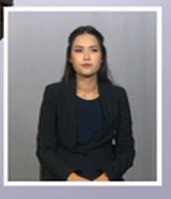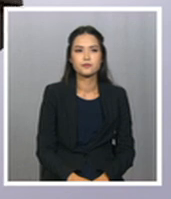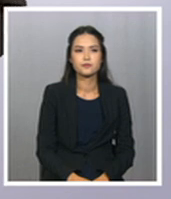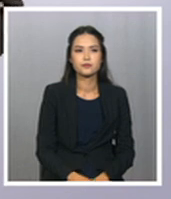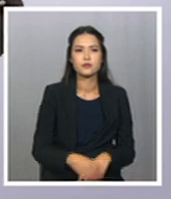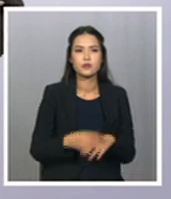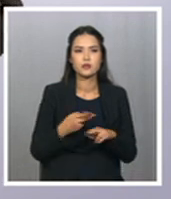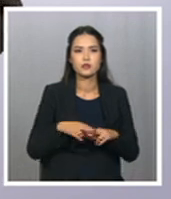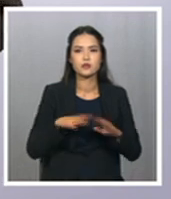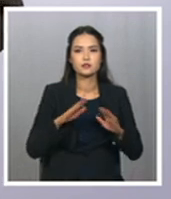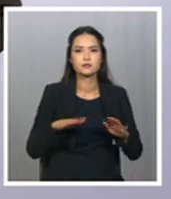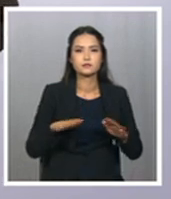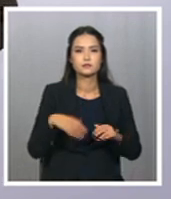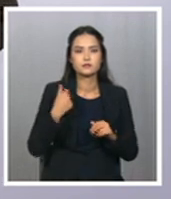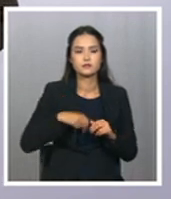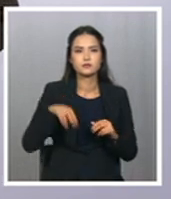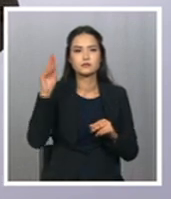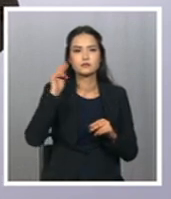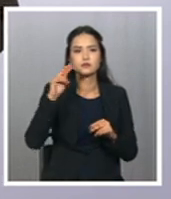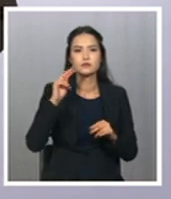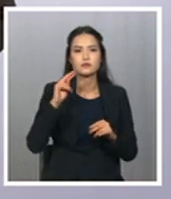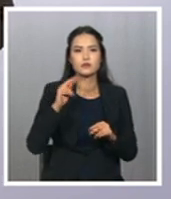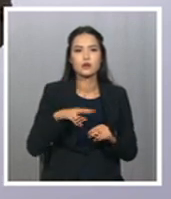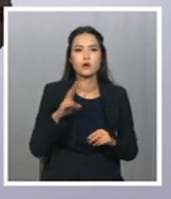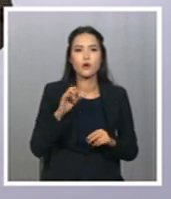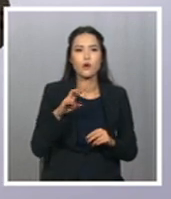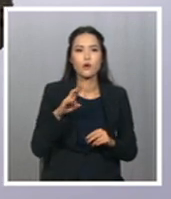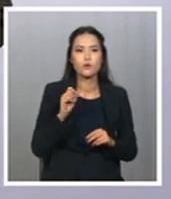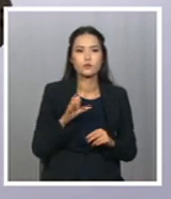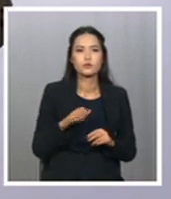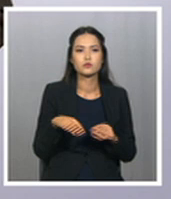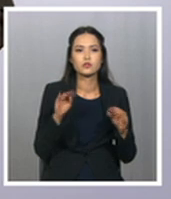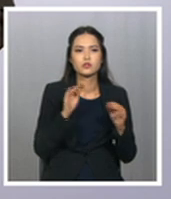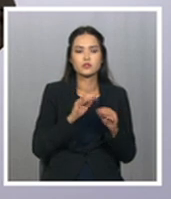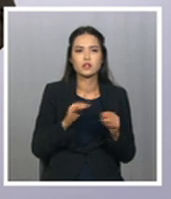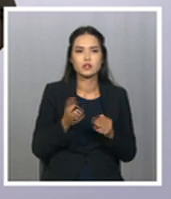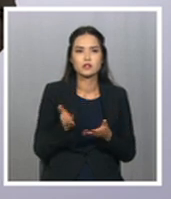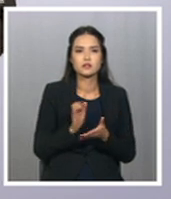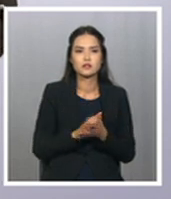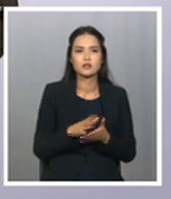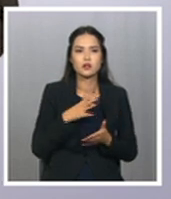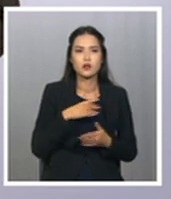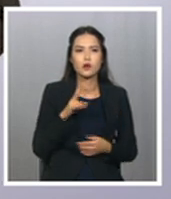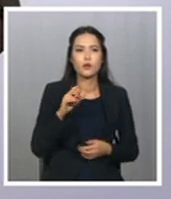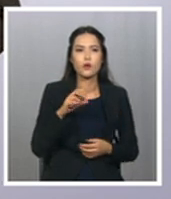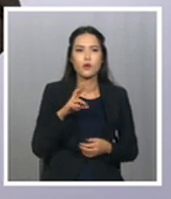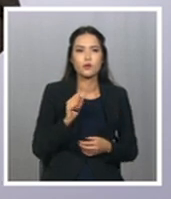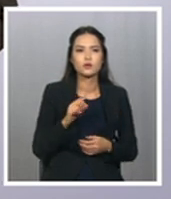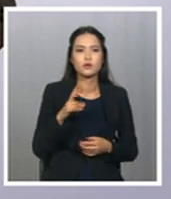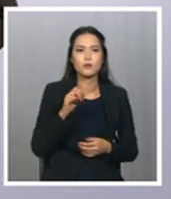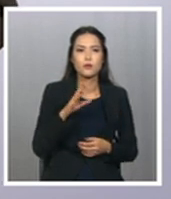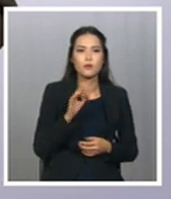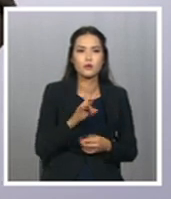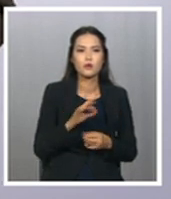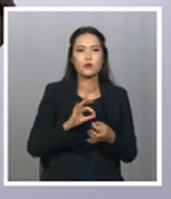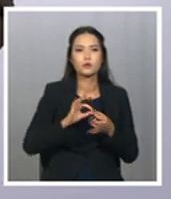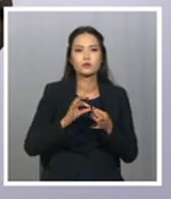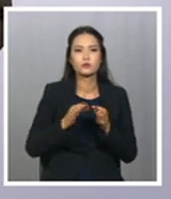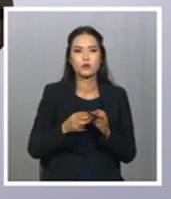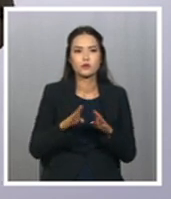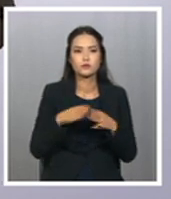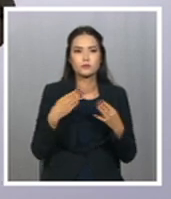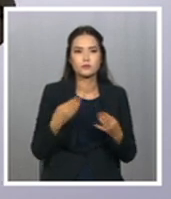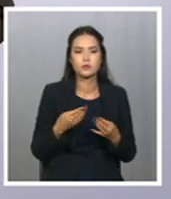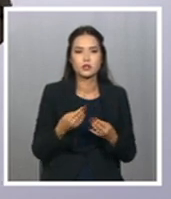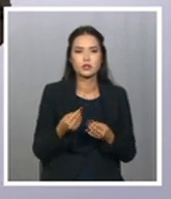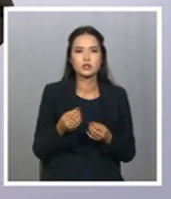Сонымен, оқушылар, бүгінгі сабақта конустың жазбасымен таныстыңыздар, конустың бүйір және толық бетінің аудандарын